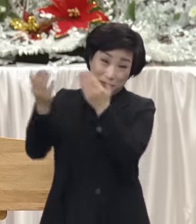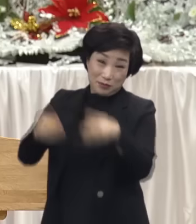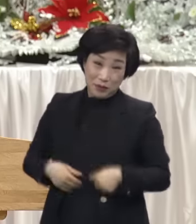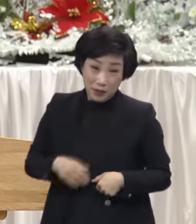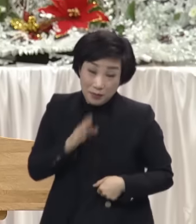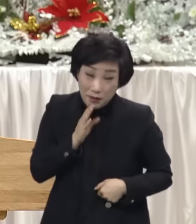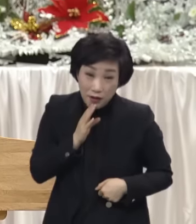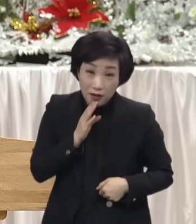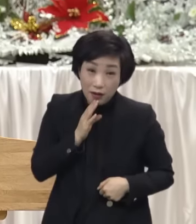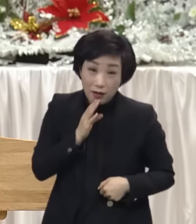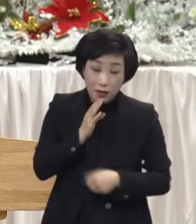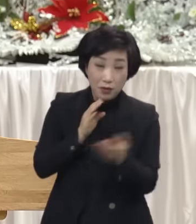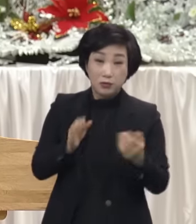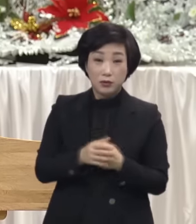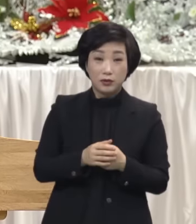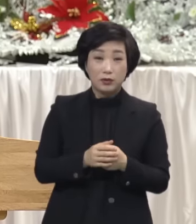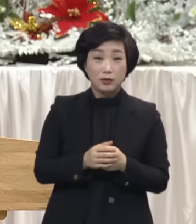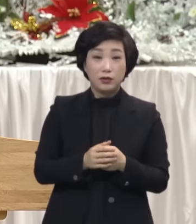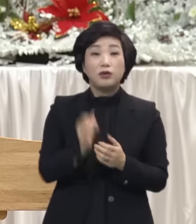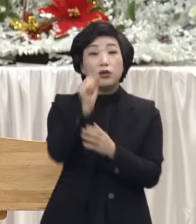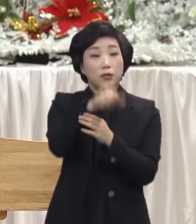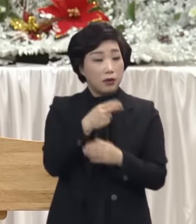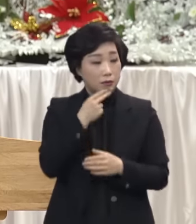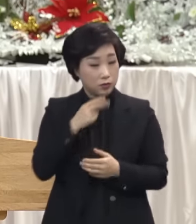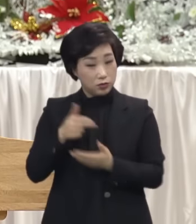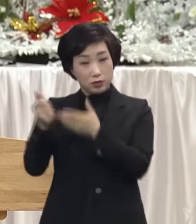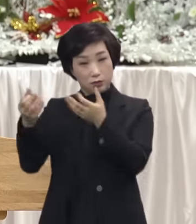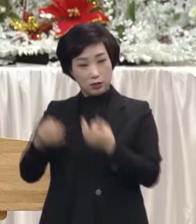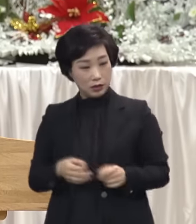내지 않을 때 얼마나 분노심